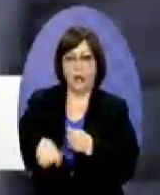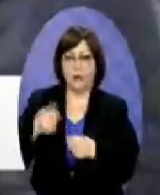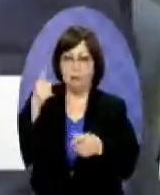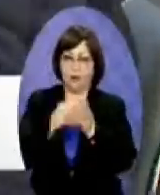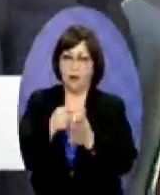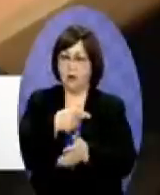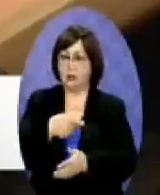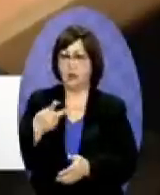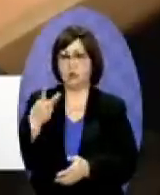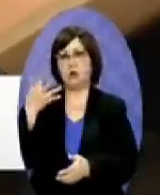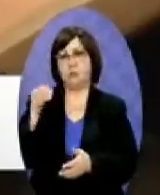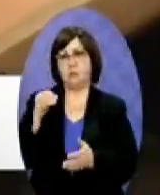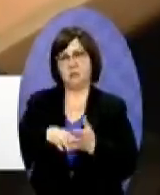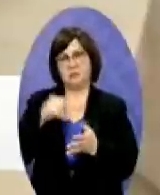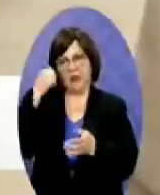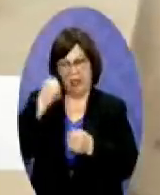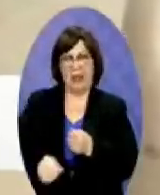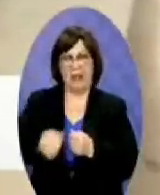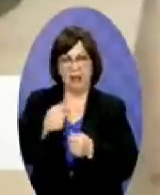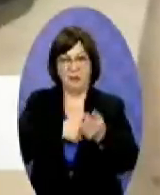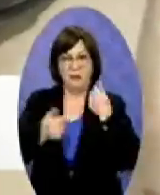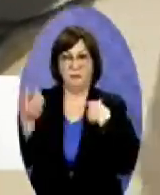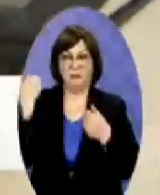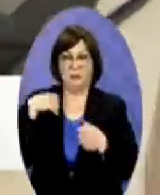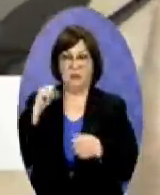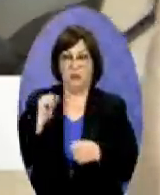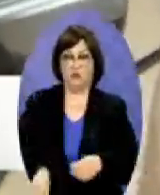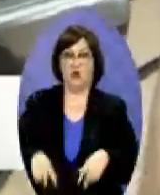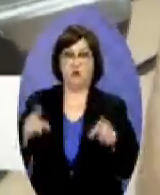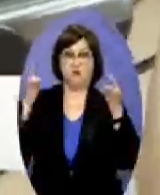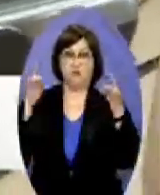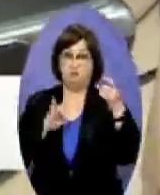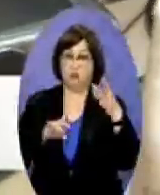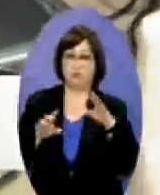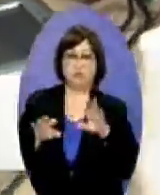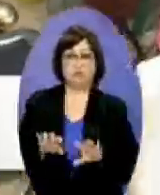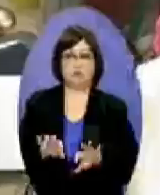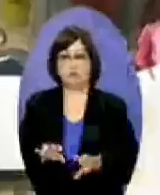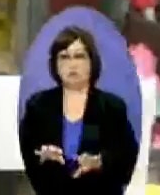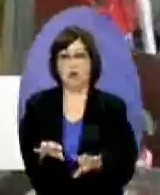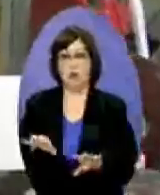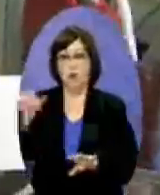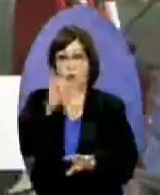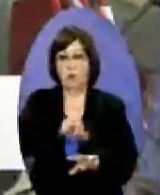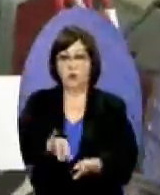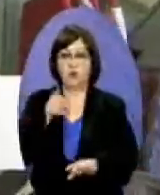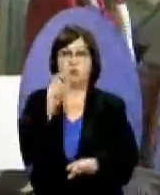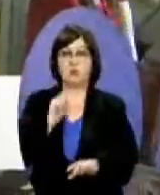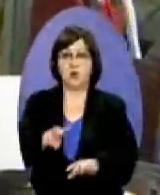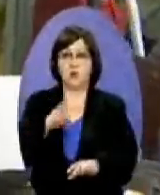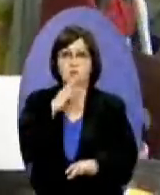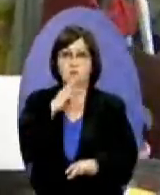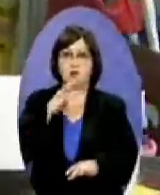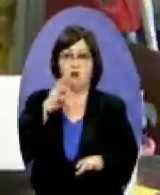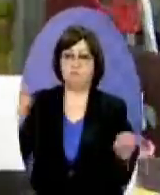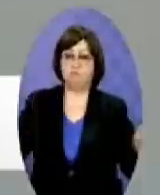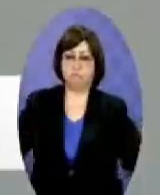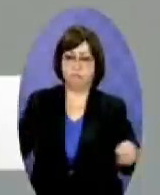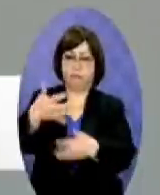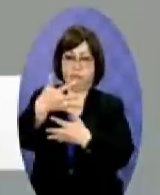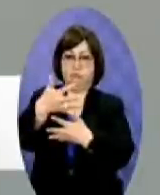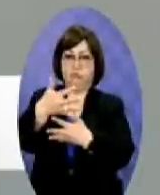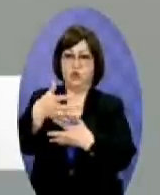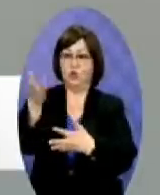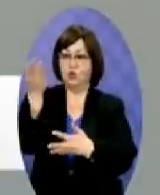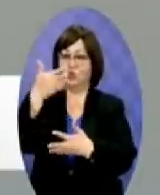төгрөг зарцуулдаг байсан байна. Онлайн нэгдсэн сүлжээнд холбогдсоноор дээрх зардлыг хэмнэн улсын бүртгэлийн зарим үйлчилгээг сум хорооноос шууд авах боломж